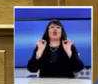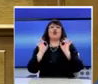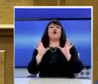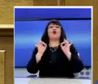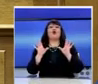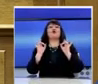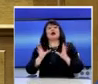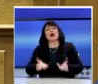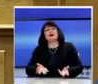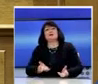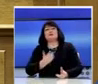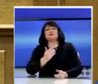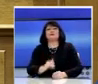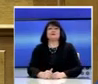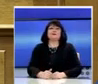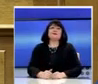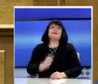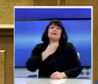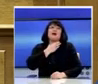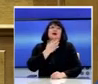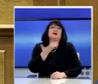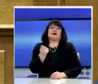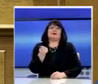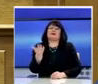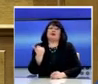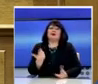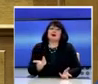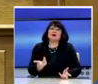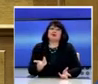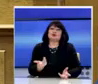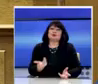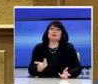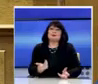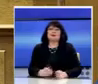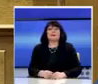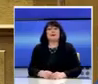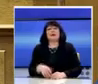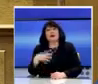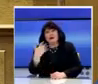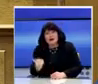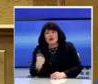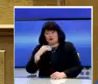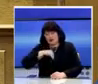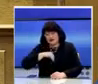για αυτούς που βρίσκονται στην ανάγκη να διαγνώσουν αν έχουν τον ιό ή όχι.